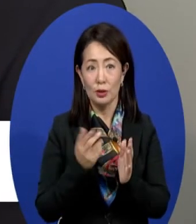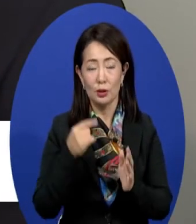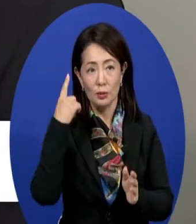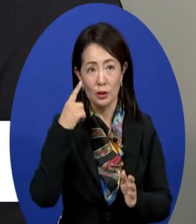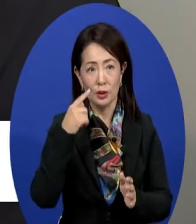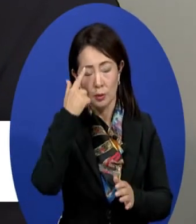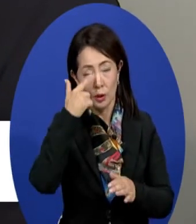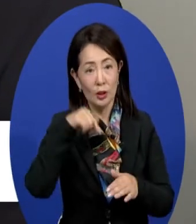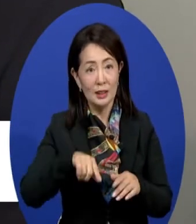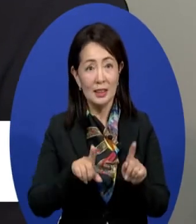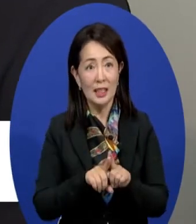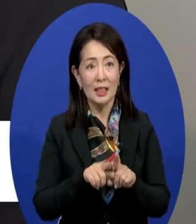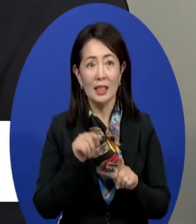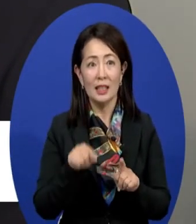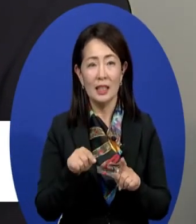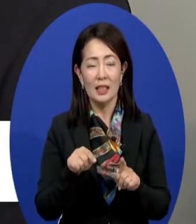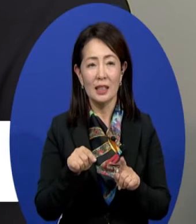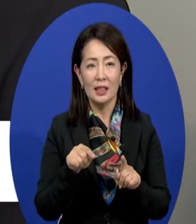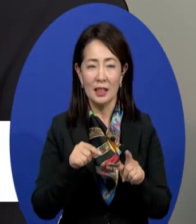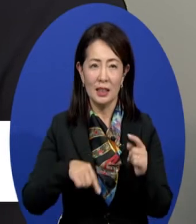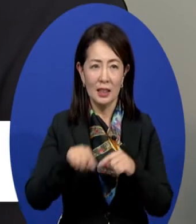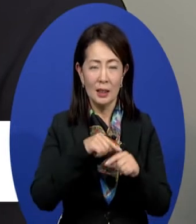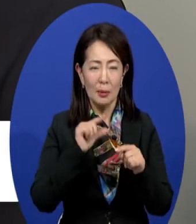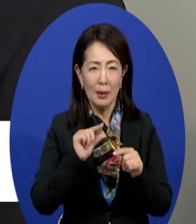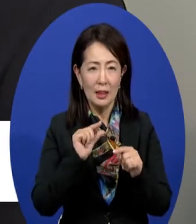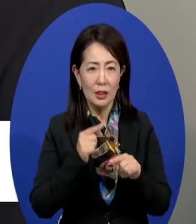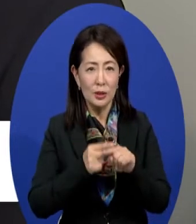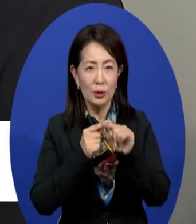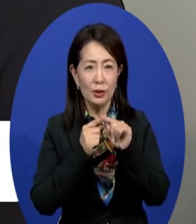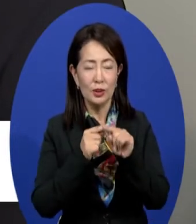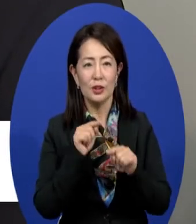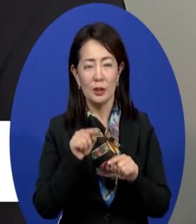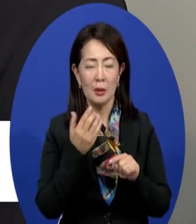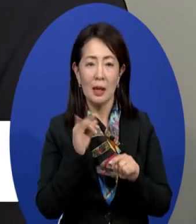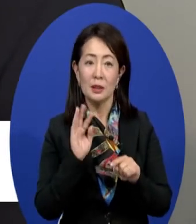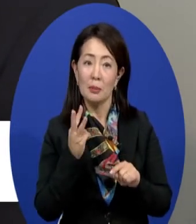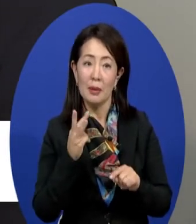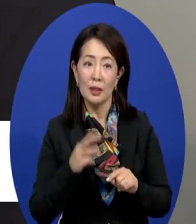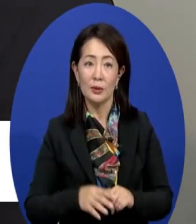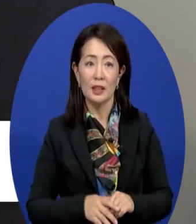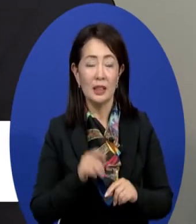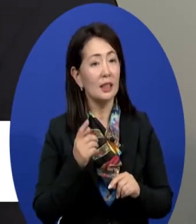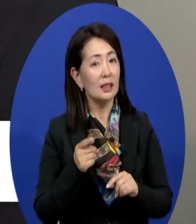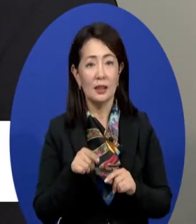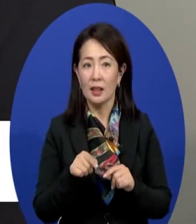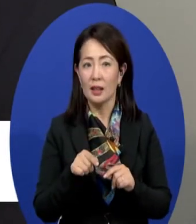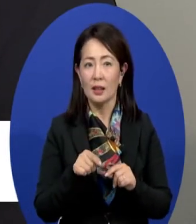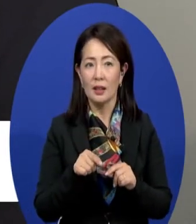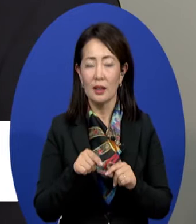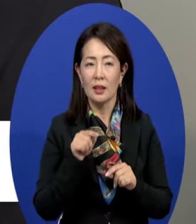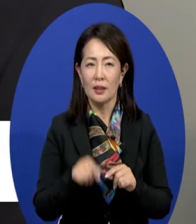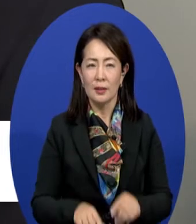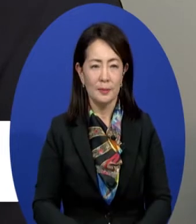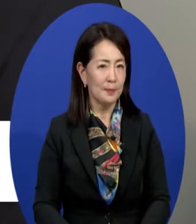Монголын хувьд ч гэсэн бас энэ хонд иргэд ядуурлал бага зэрэг өсөх юм эсвэл байж болцшгүй. Гэхдээ одоо нийгмийн ялхамжийн бодлого илүү үр